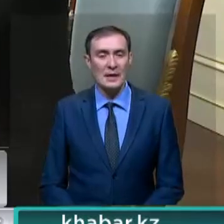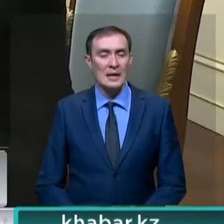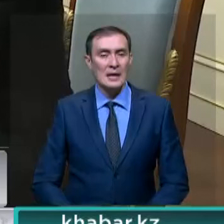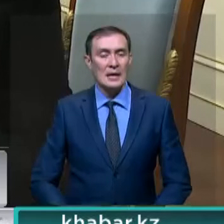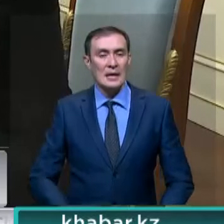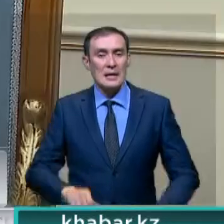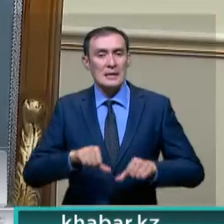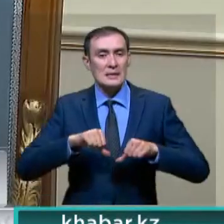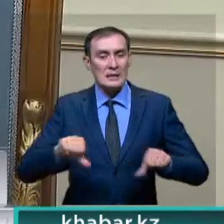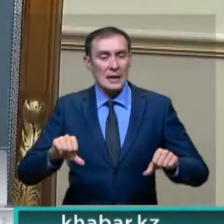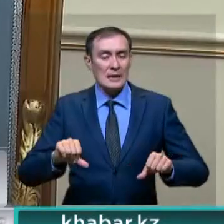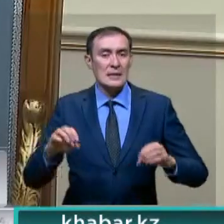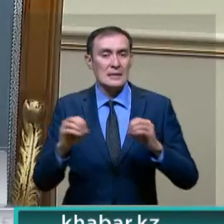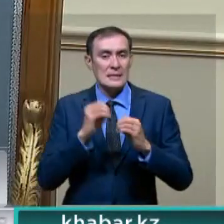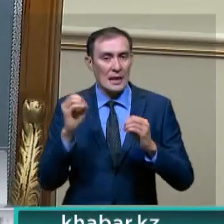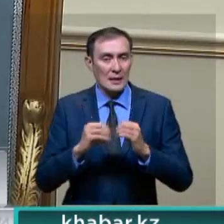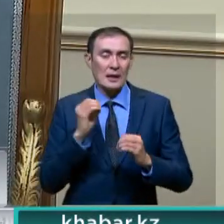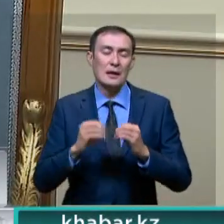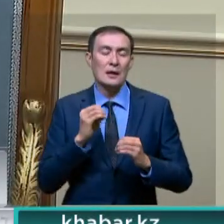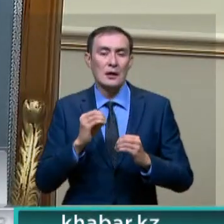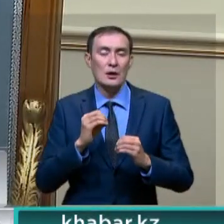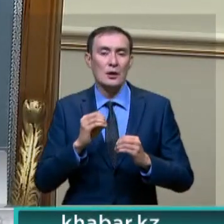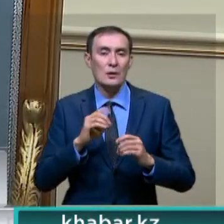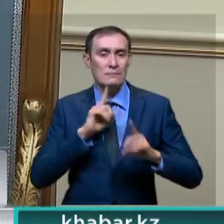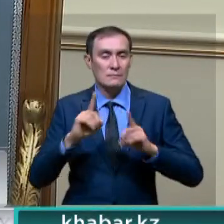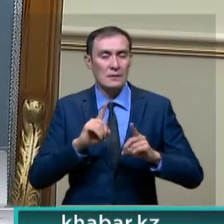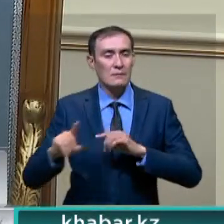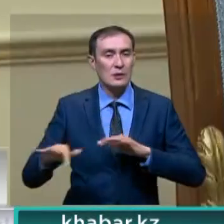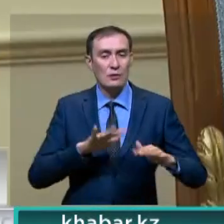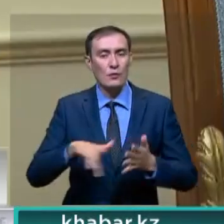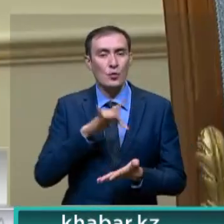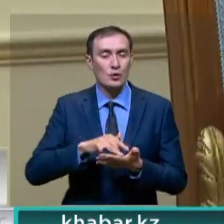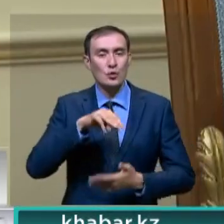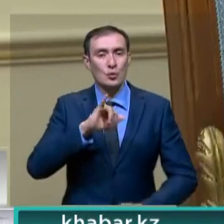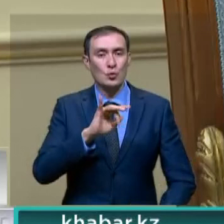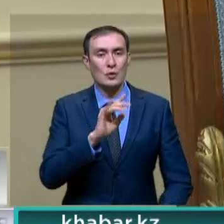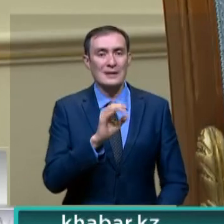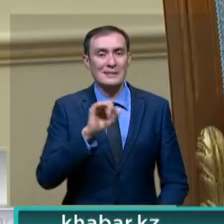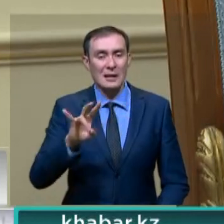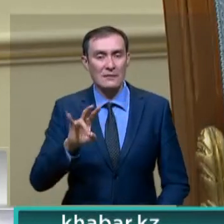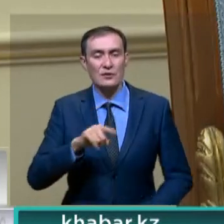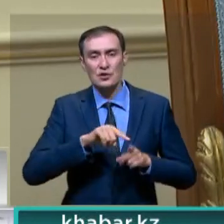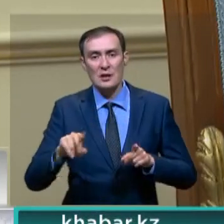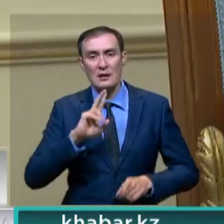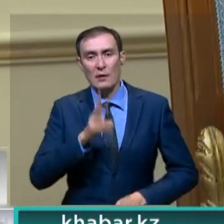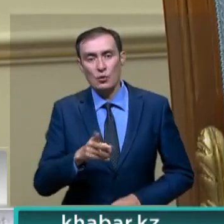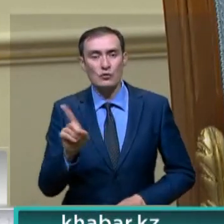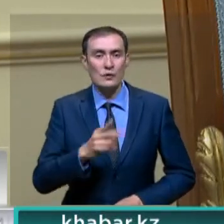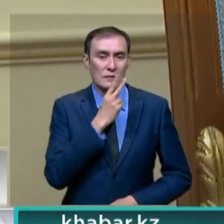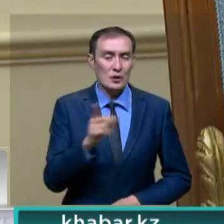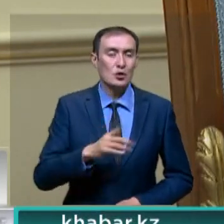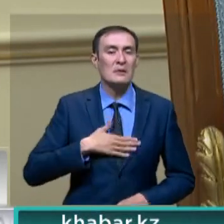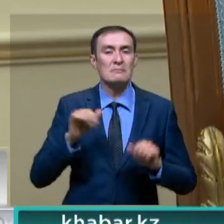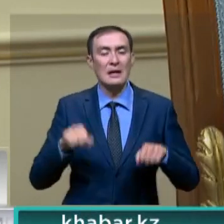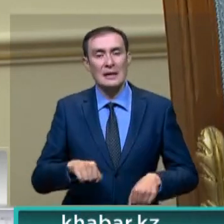Заседание 10-е, юбилейное, прошло в славном городе Туркестане. За 2 года вы, наверное, видели, что мы смогли сделать,